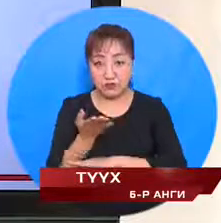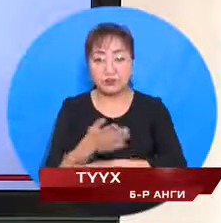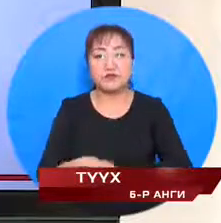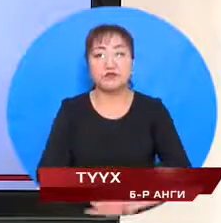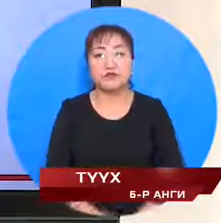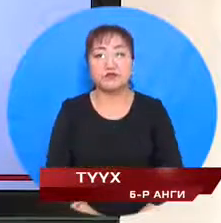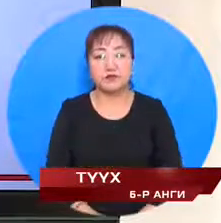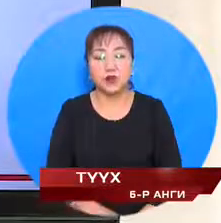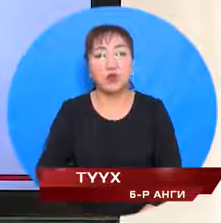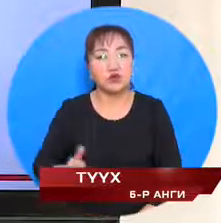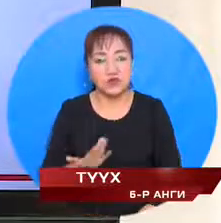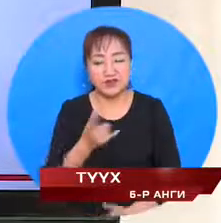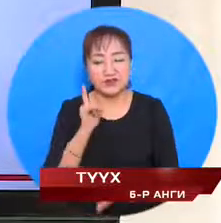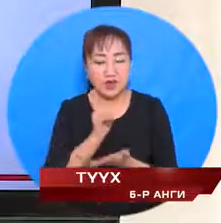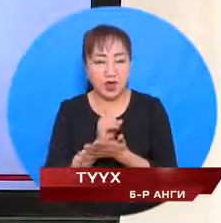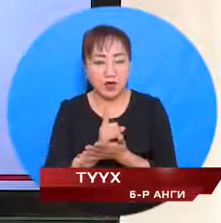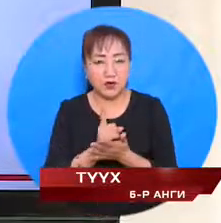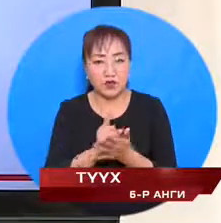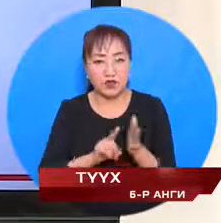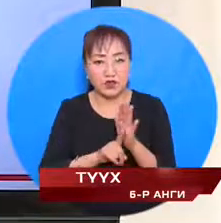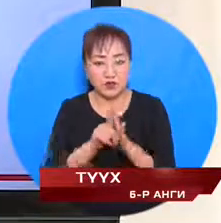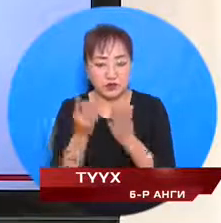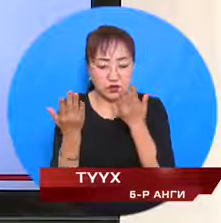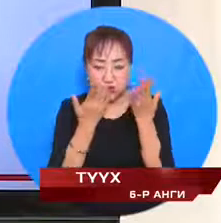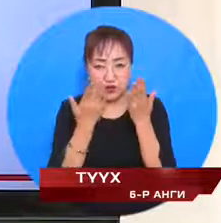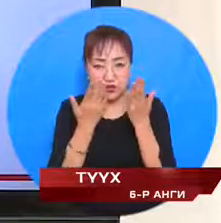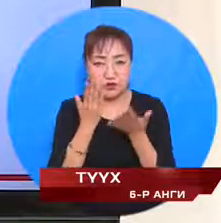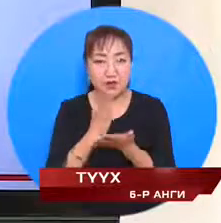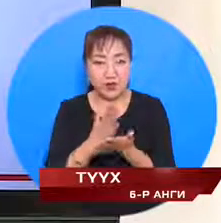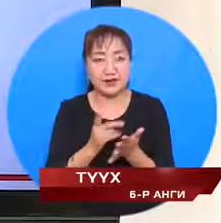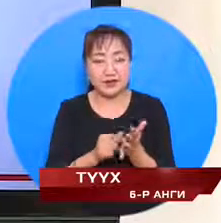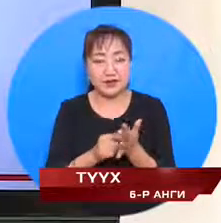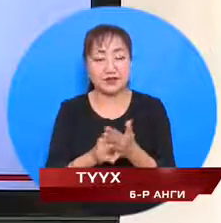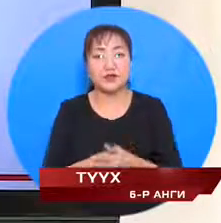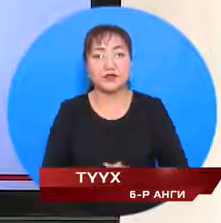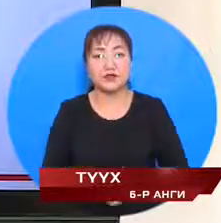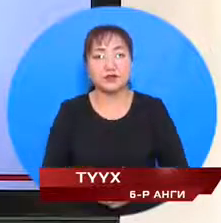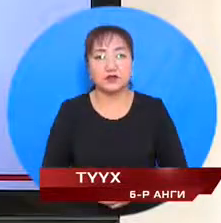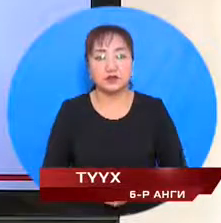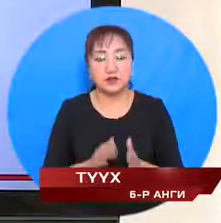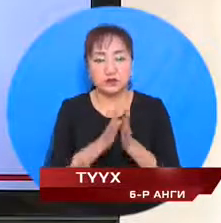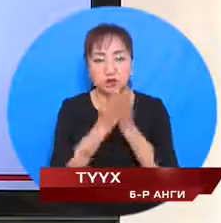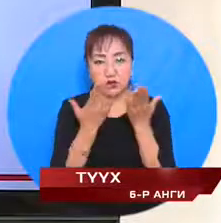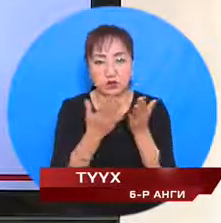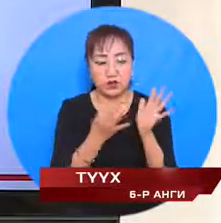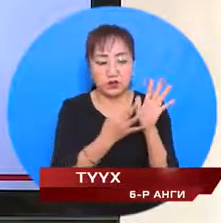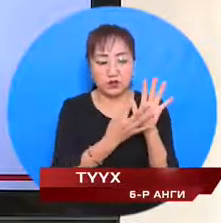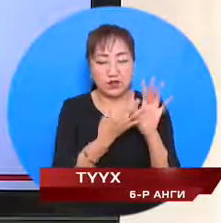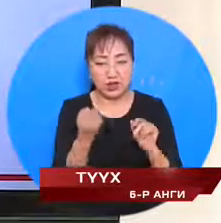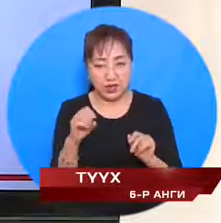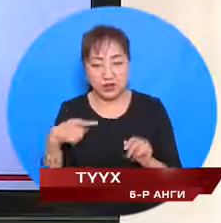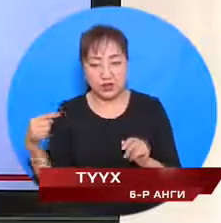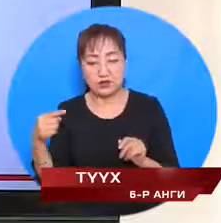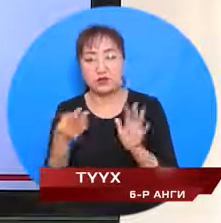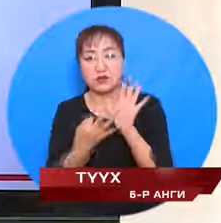маань заавал уншиж судлах нь бид нар дараагийн хичээлийг ойлгоход арай хэлбэр төхөн болно. Сурхчгийн 80-83-р хуудсанд маань тухайн